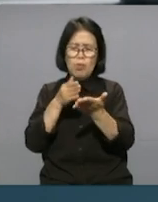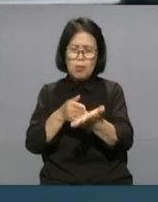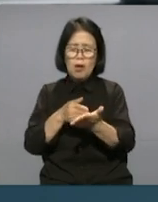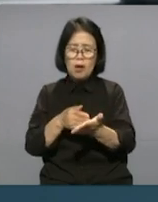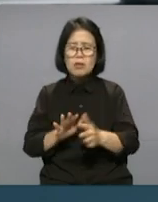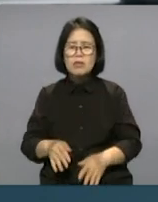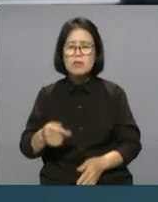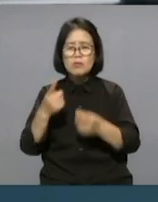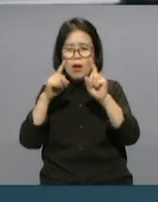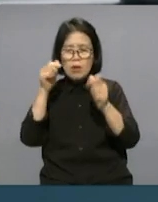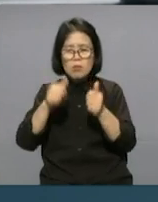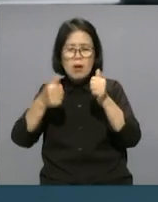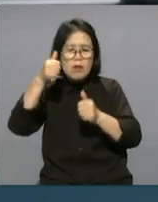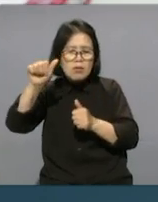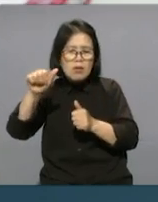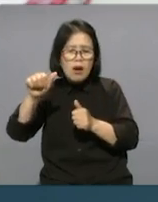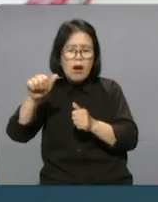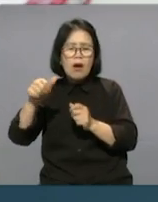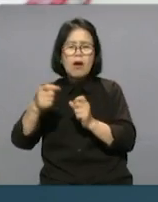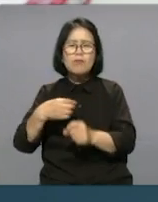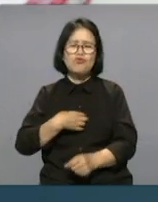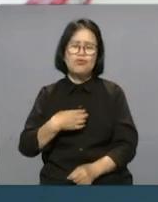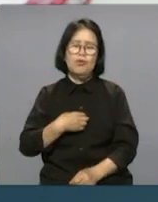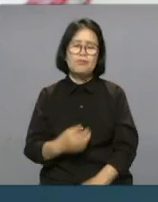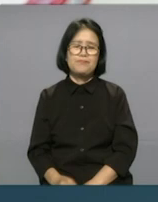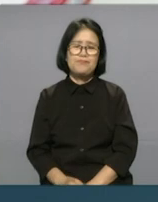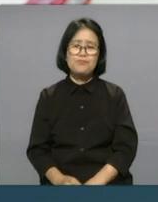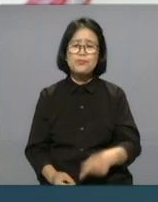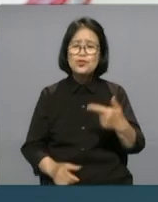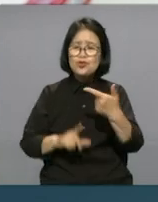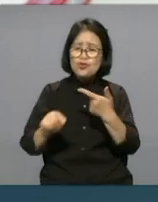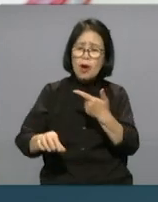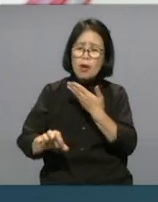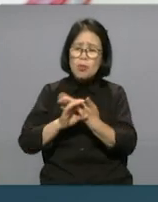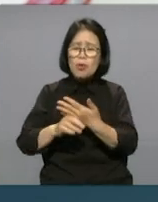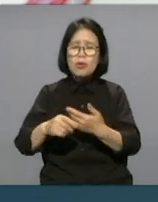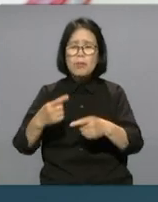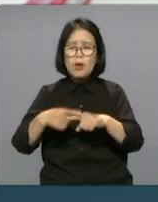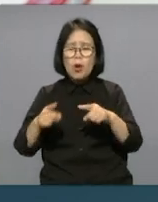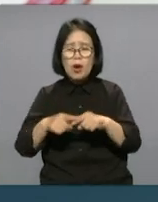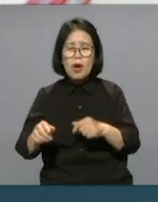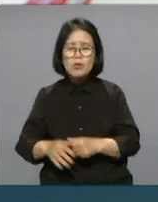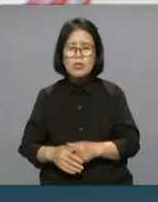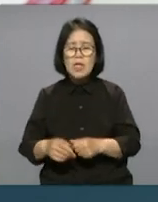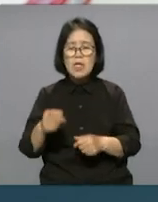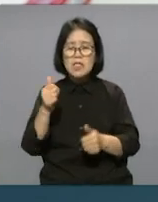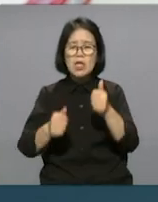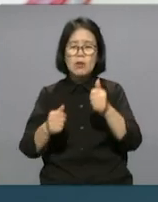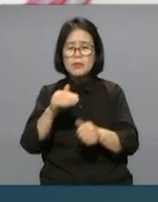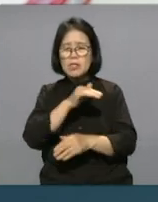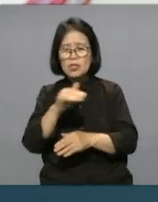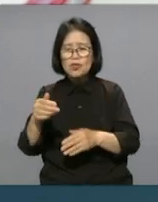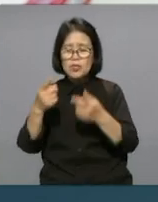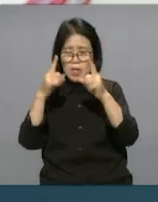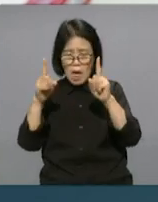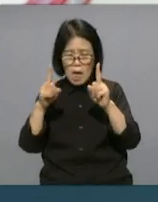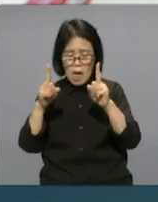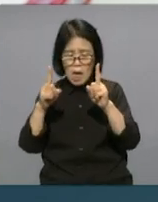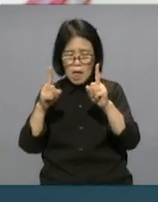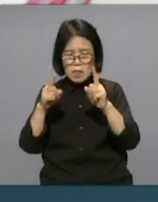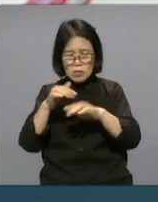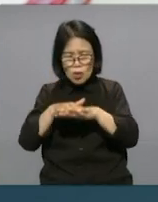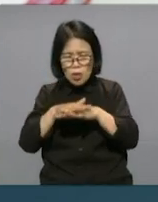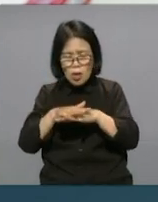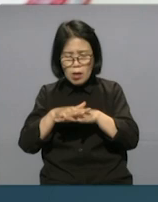지금 위험합니다. 6월 모의평가는 그해 수능의 첫 리허설인데 그 시험을 기준으로 대입 전략을 짜는 게